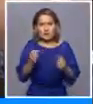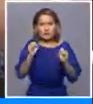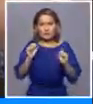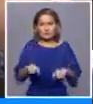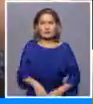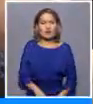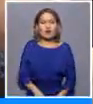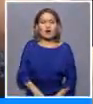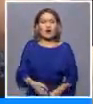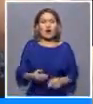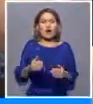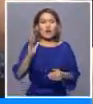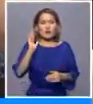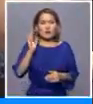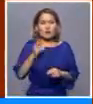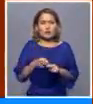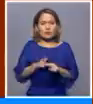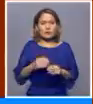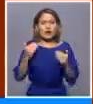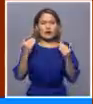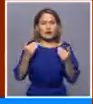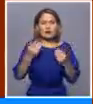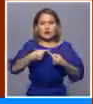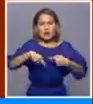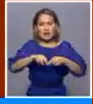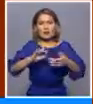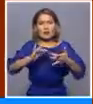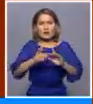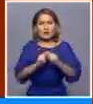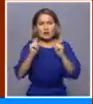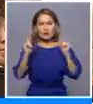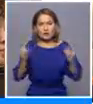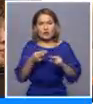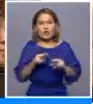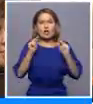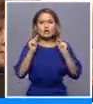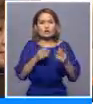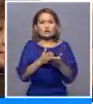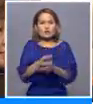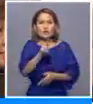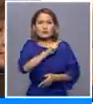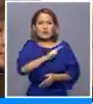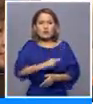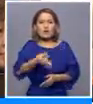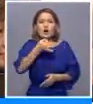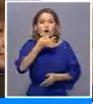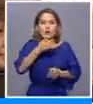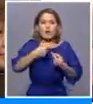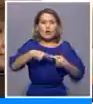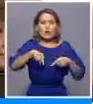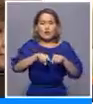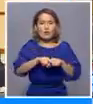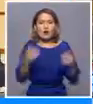жүзеге асады? Ортақ база болады, оның аясында төрт қосалқы портал ашылады. Соның бірі ашық мәліметтер болмақ. Өзіңізге қажет органның керек дерегі